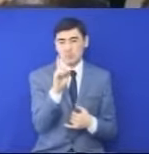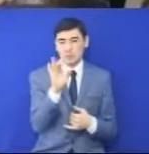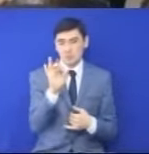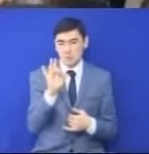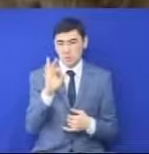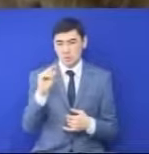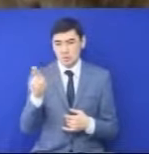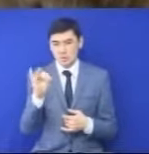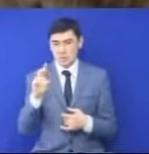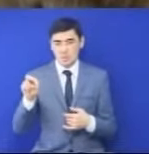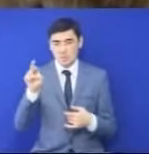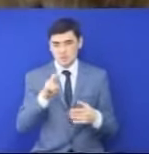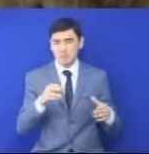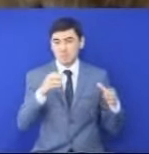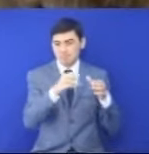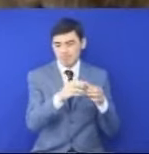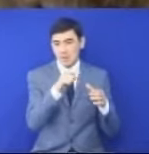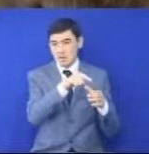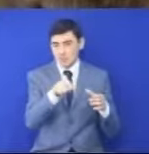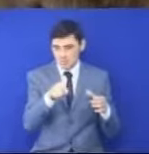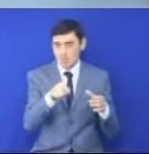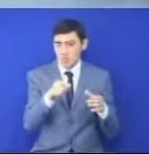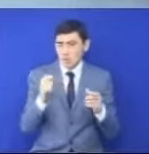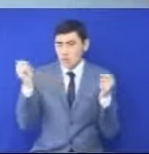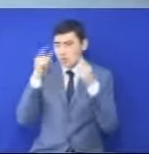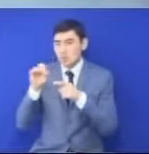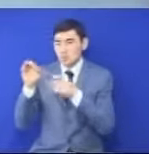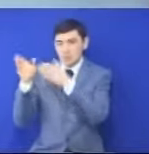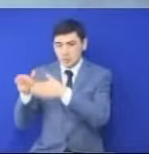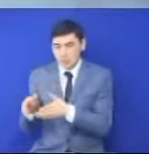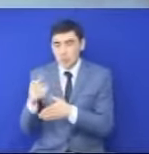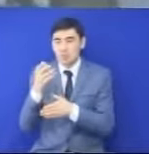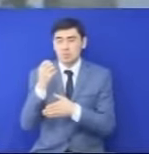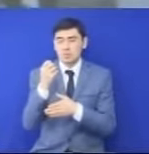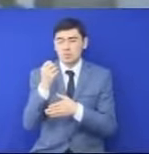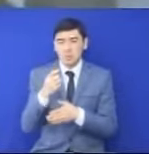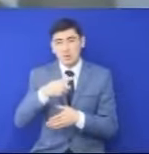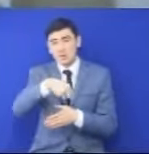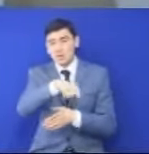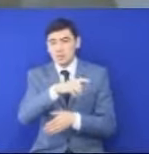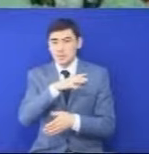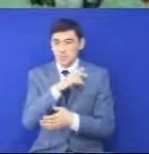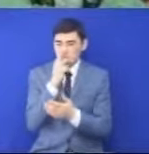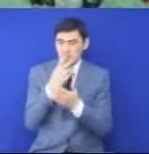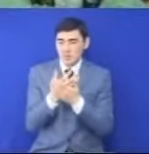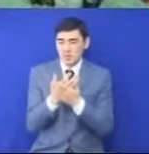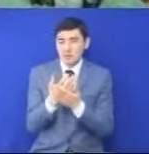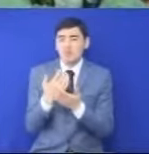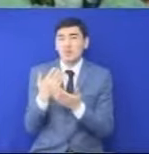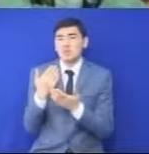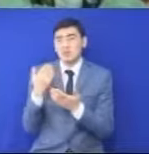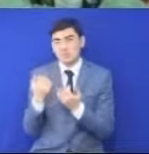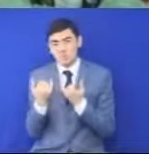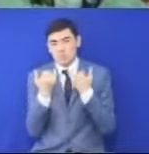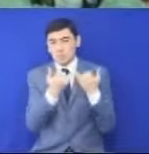В ходе мероприятия им была предоставлена информация о жизни и творчестве Амреха Шаубаева, а также продемонстрирован документальный